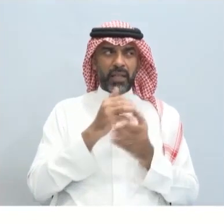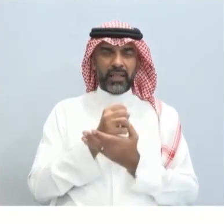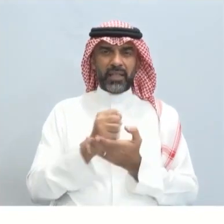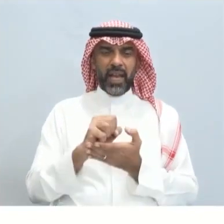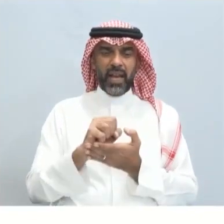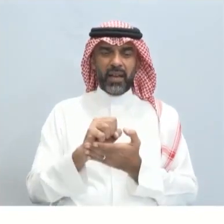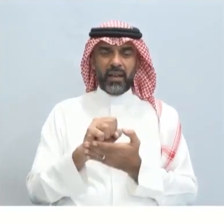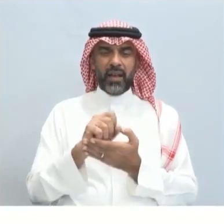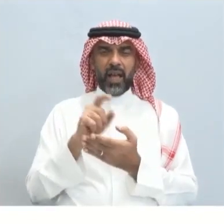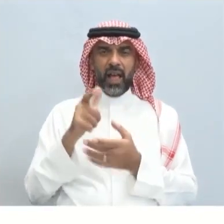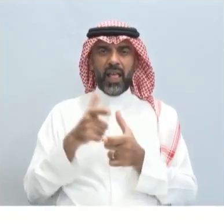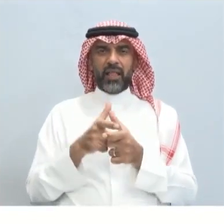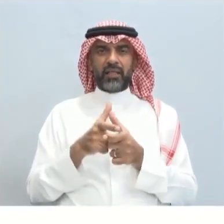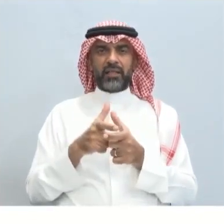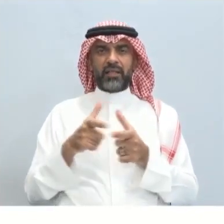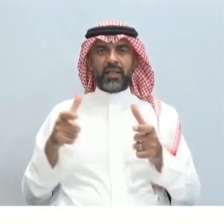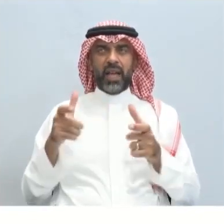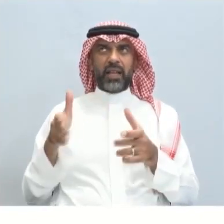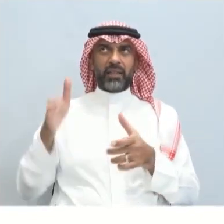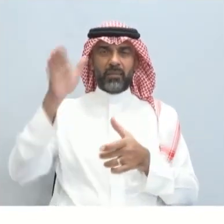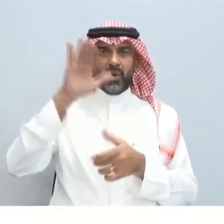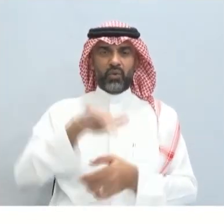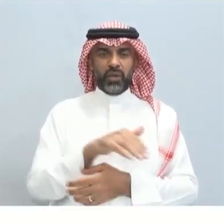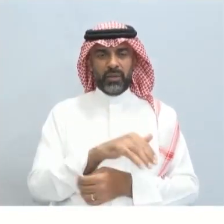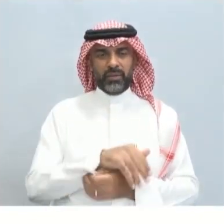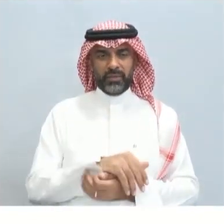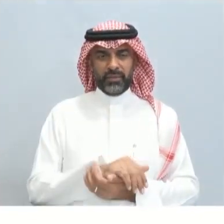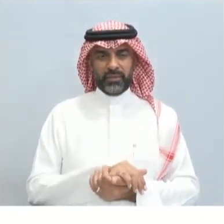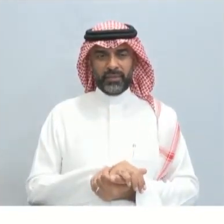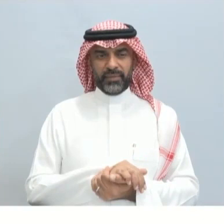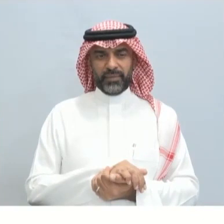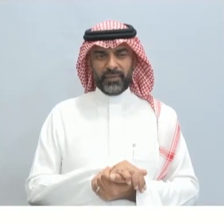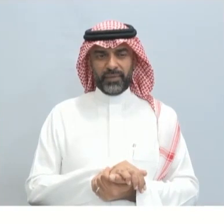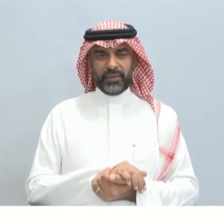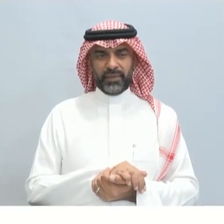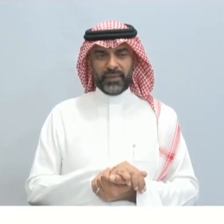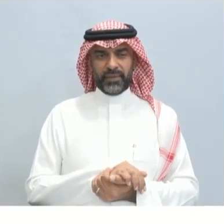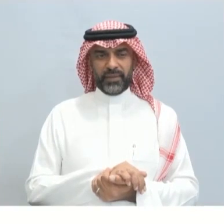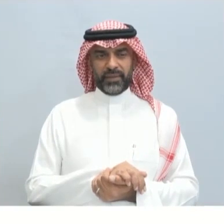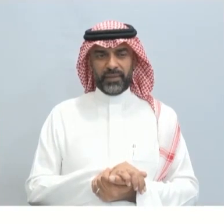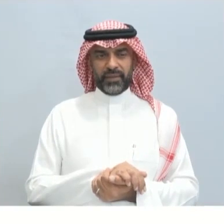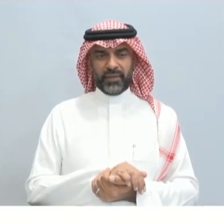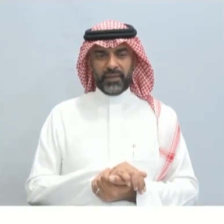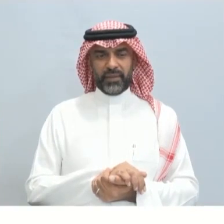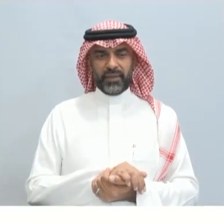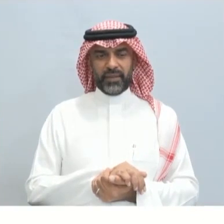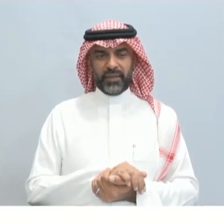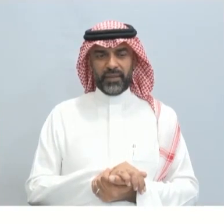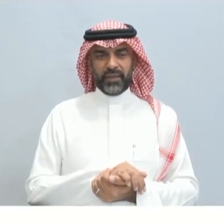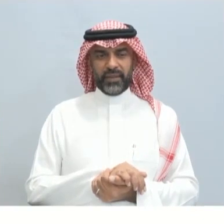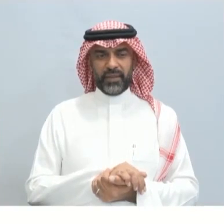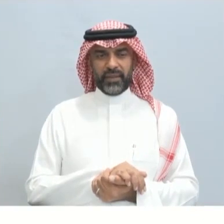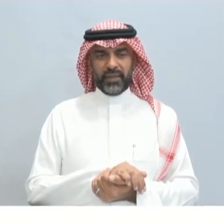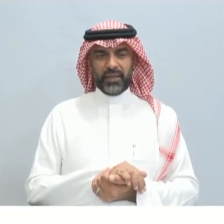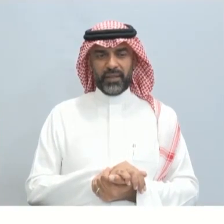الاتزان وا واقصى ازاحه اما للاعلى او الى الاسفل ماذا نطلق عليها نعم احسنت نطلق